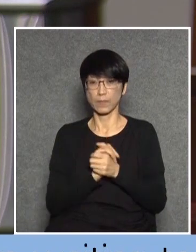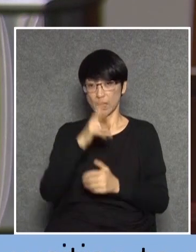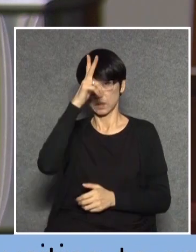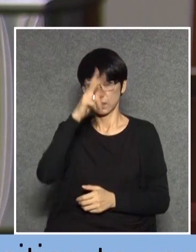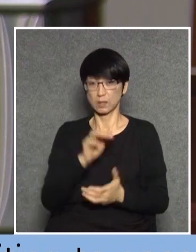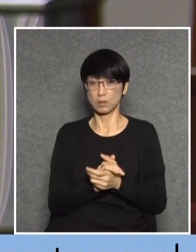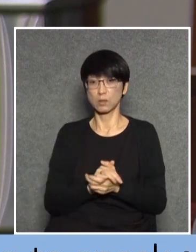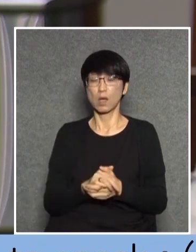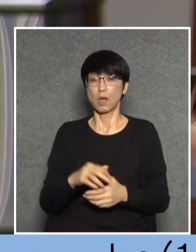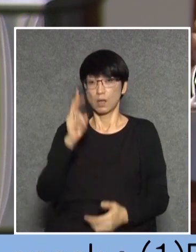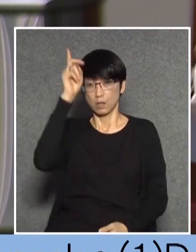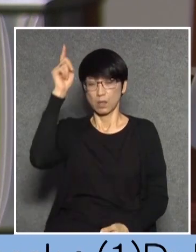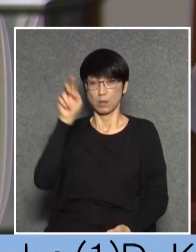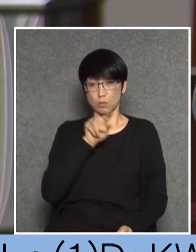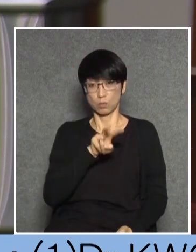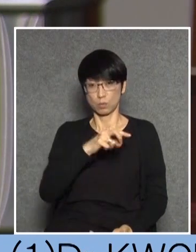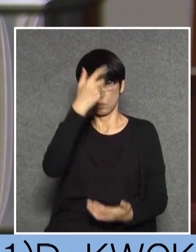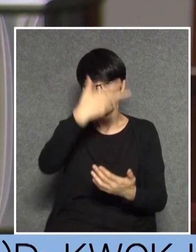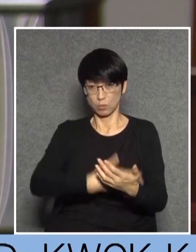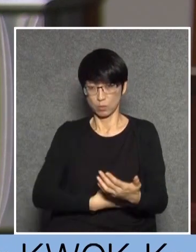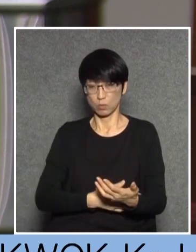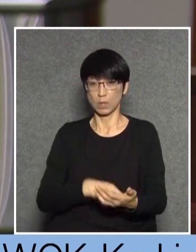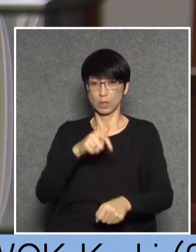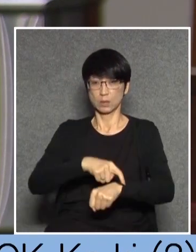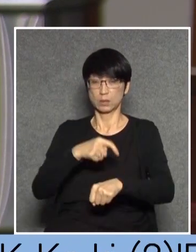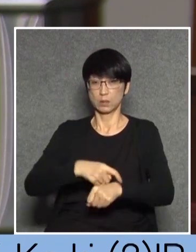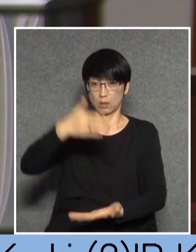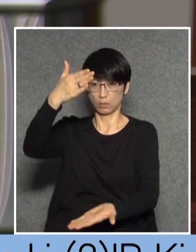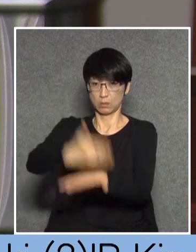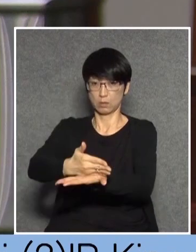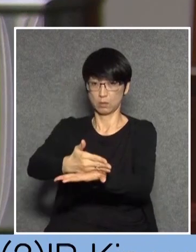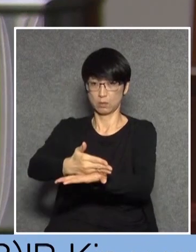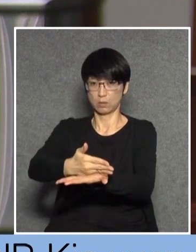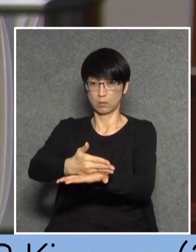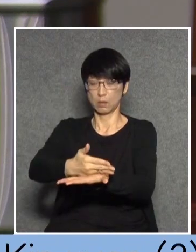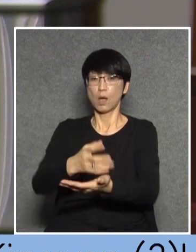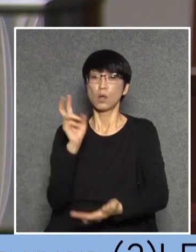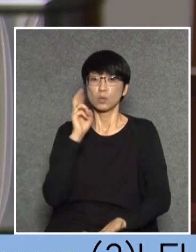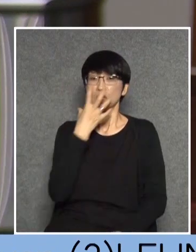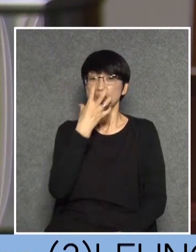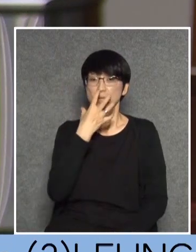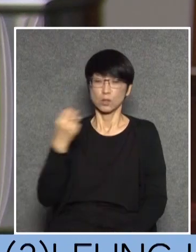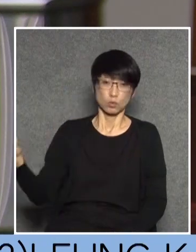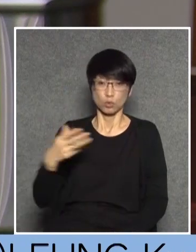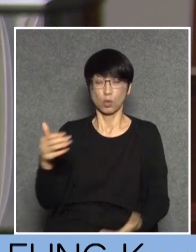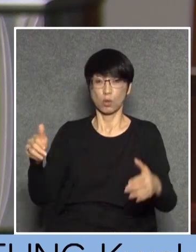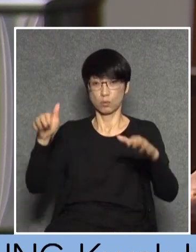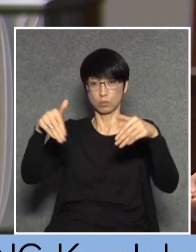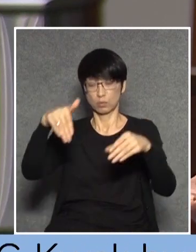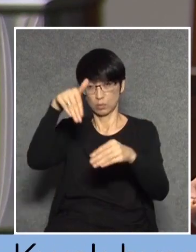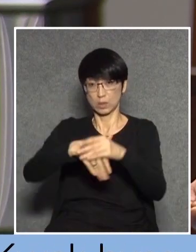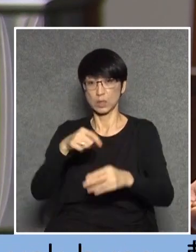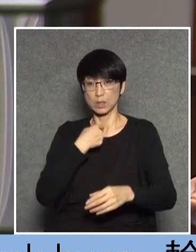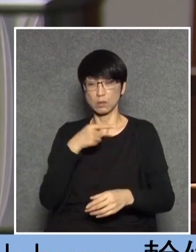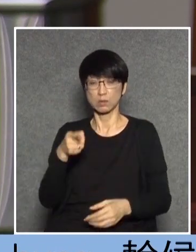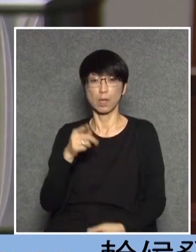殘缺嘅空管系統設立一個死線，止蝕離場， 重新招标。当然讲这些呢又是不